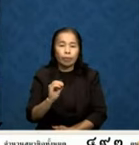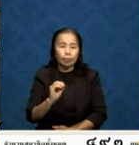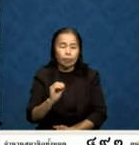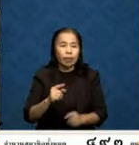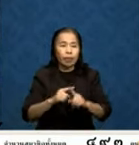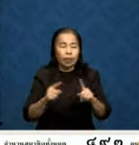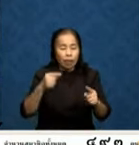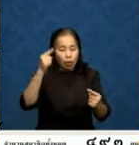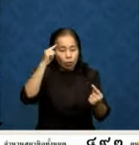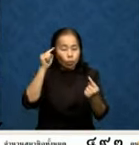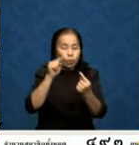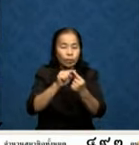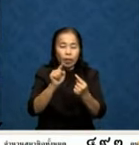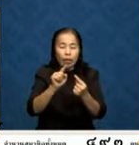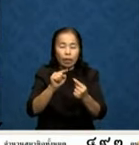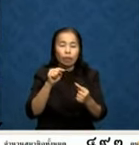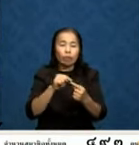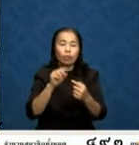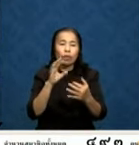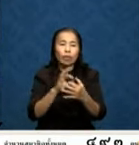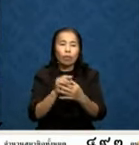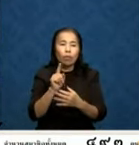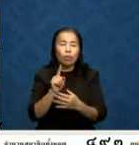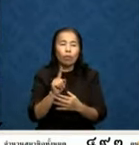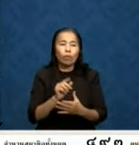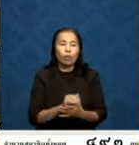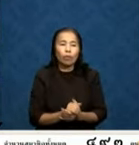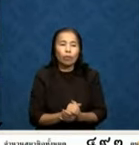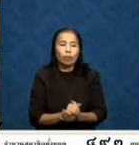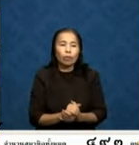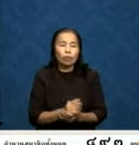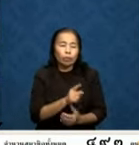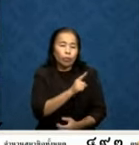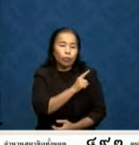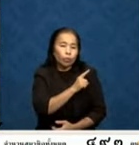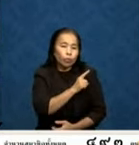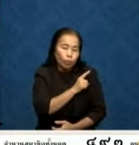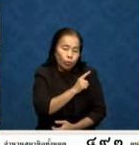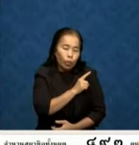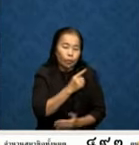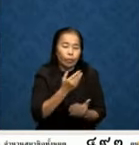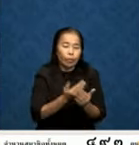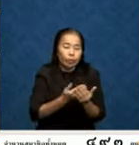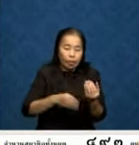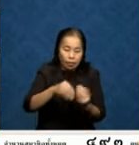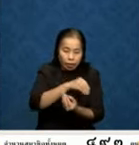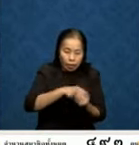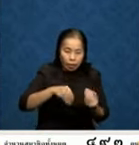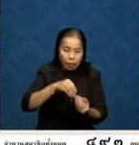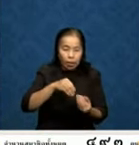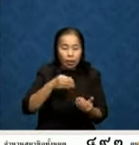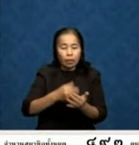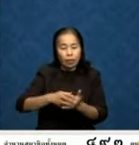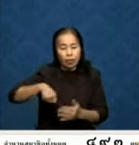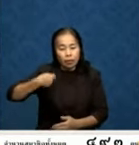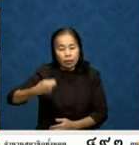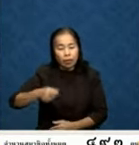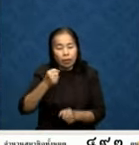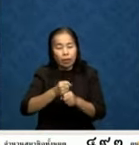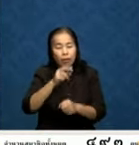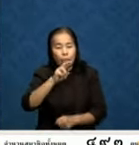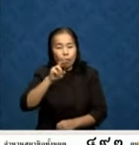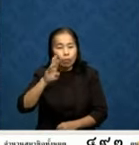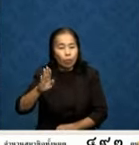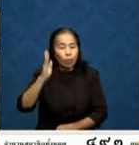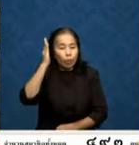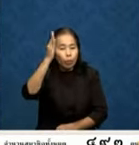รามุ่งเน้นนะครับก็คือเรามองถึงเรื่องของภาระนะครับเรื่องของค่าใช้จ่ายแล้วก็เรื่องของต้นทุนของระบบที่จะเกิดขึ้นในอนาคตด้วยเช่น